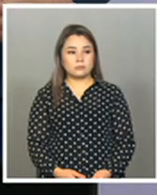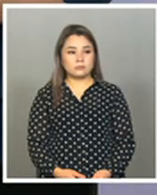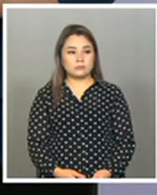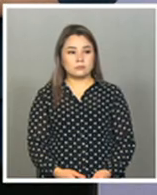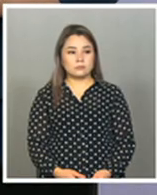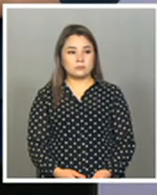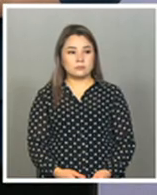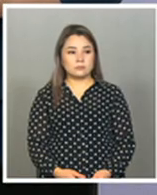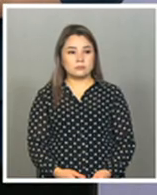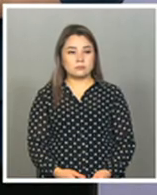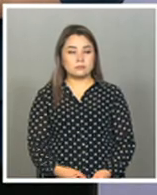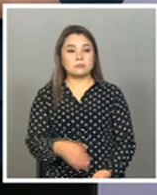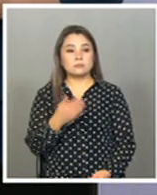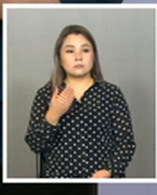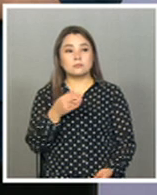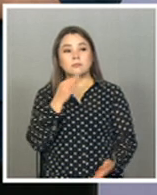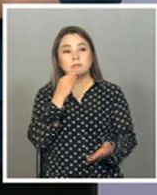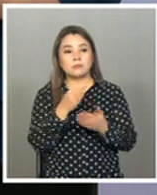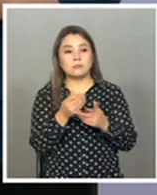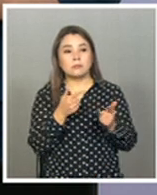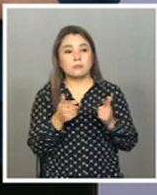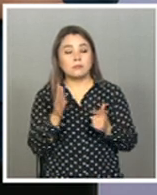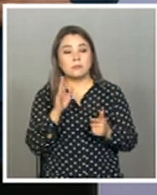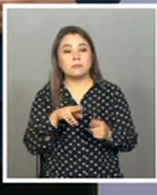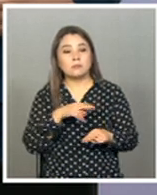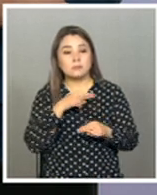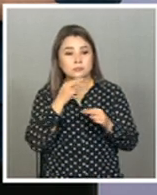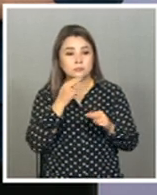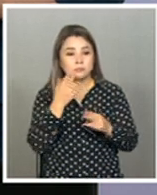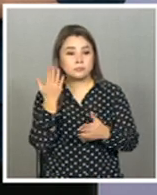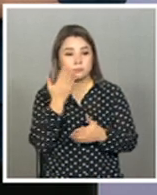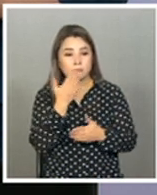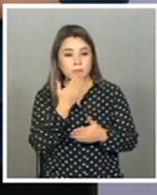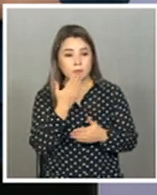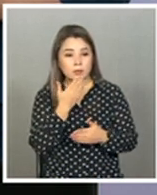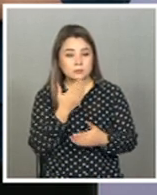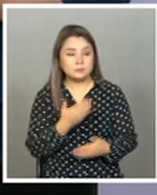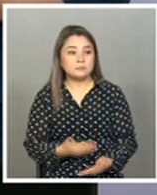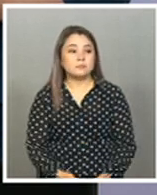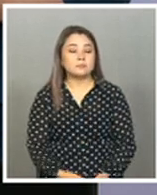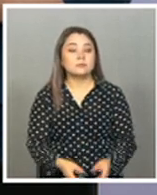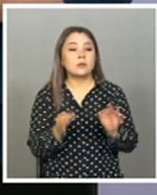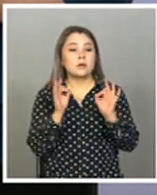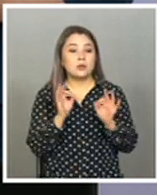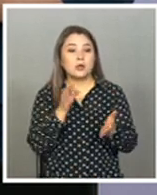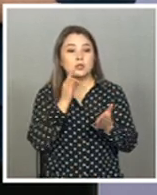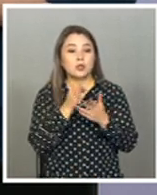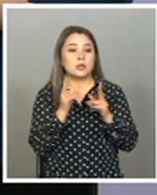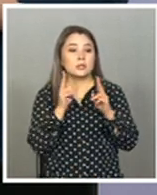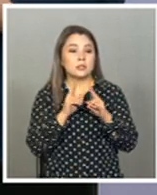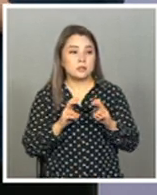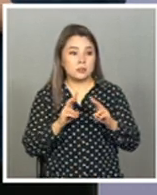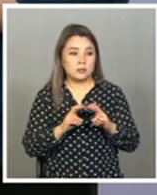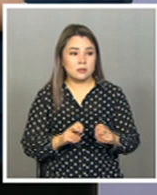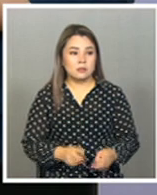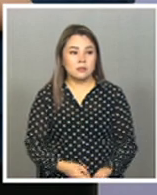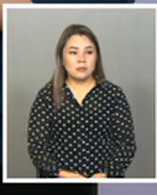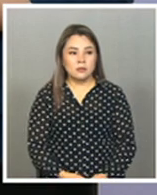Оқушылар, сіздердің жауаптарыңыз дайын болса, онда экранға назар аударып, дұрыс жауабымен тексеріңіздер.